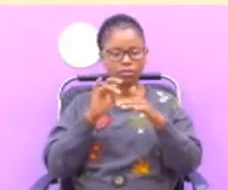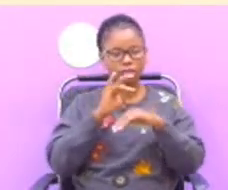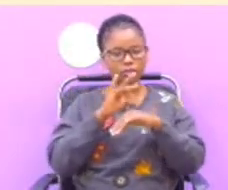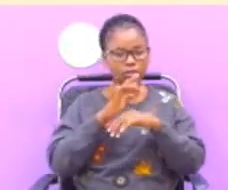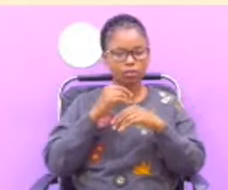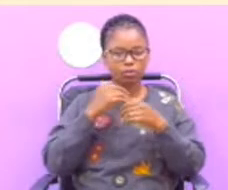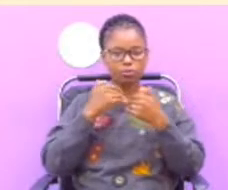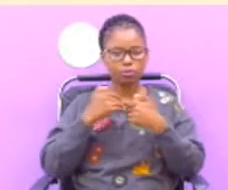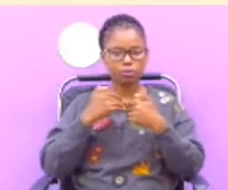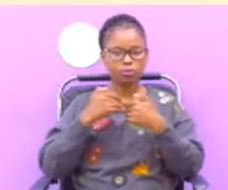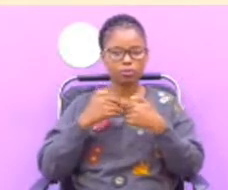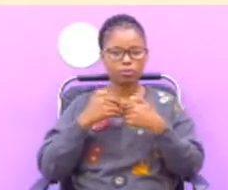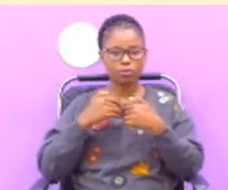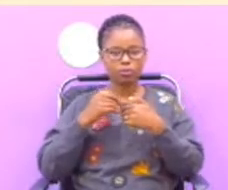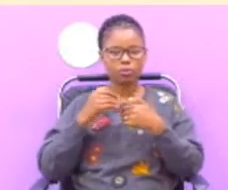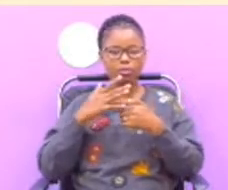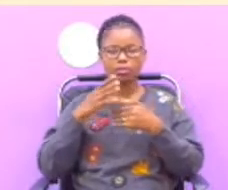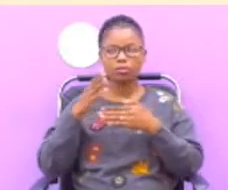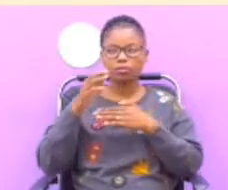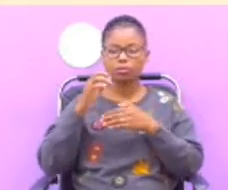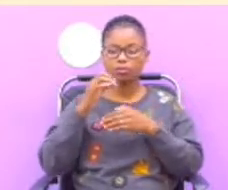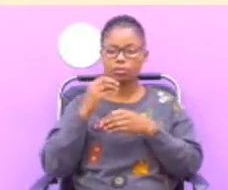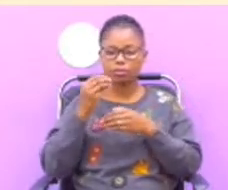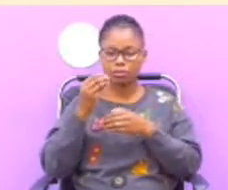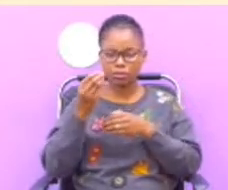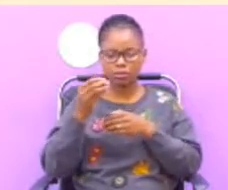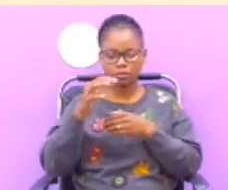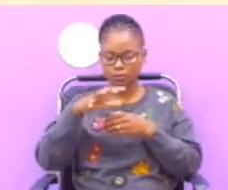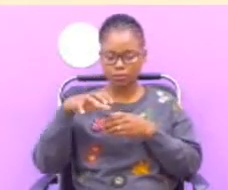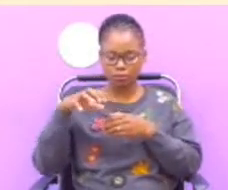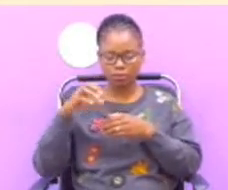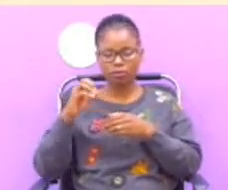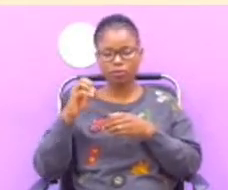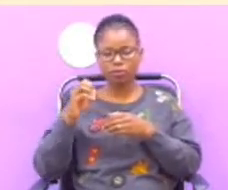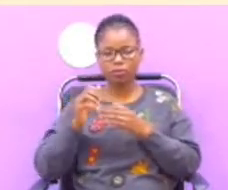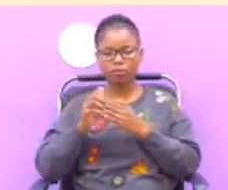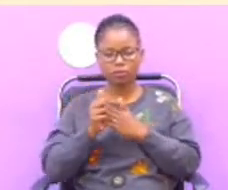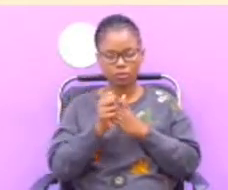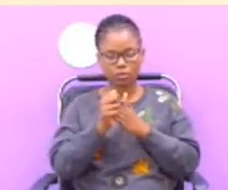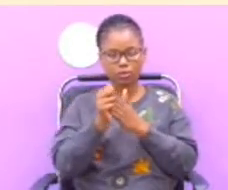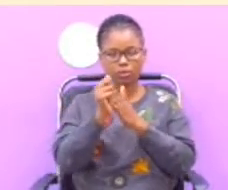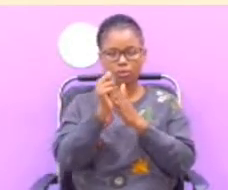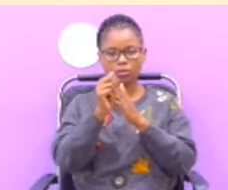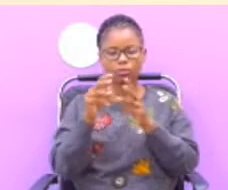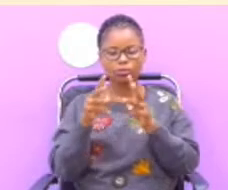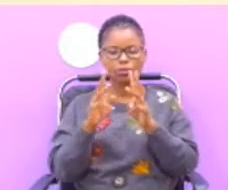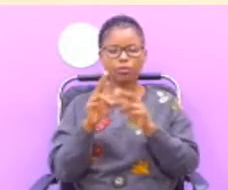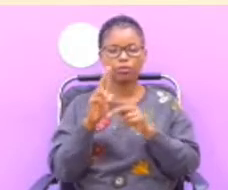Atodua tumuo gai wake danamu hefea. Gai wake danamu wani ya jirele ya kugerera.